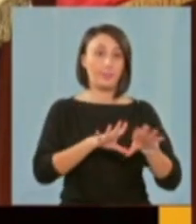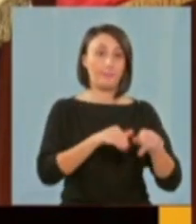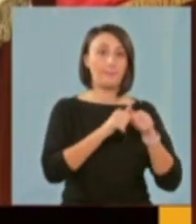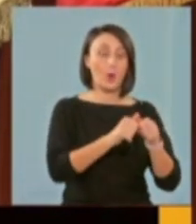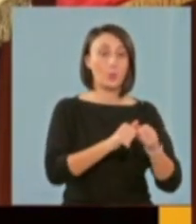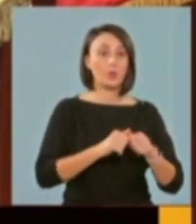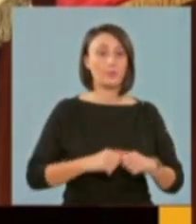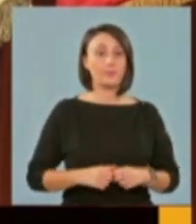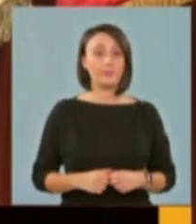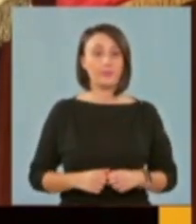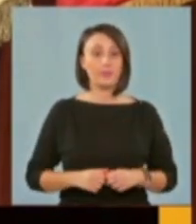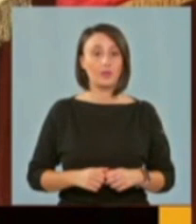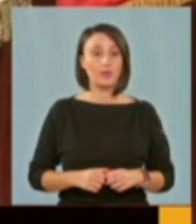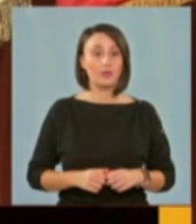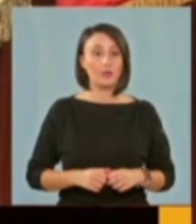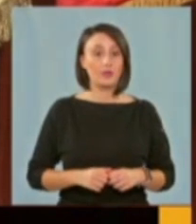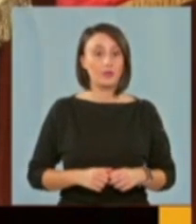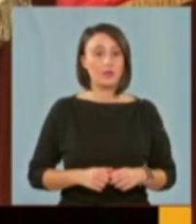alături de